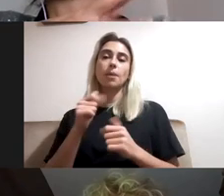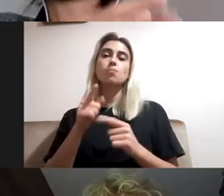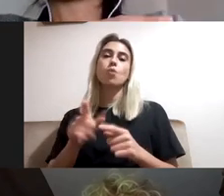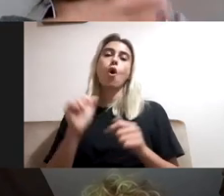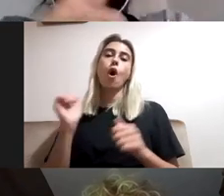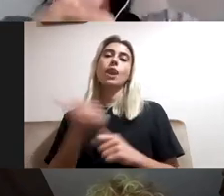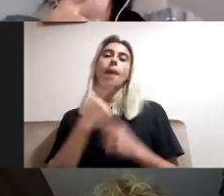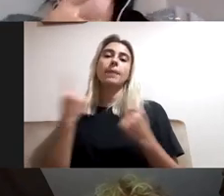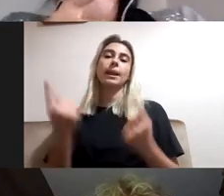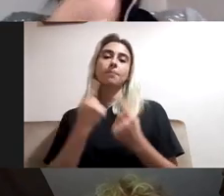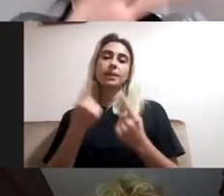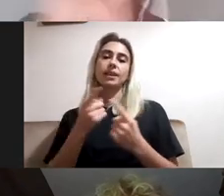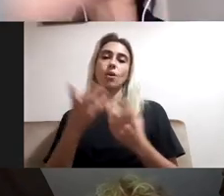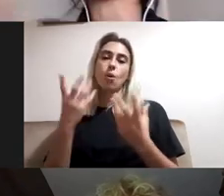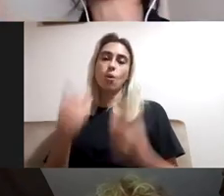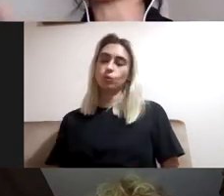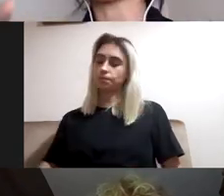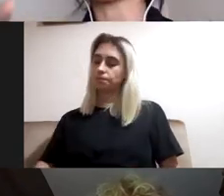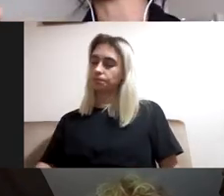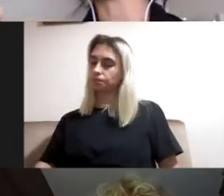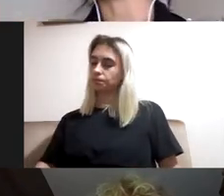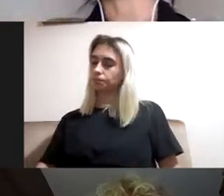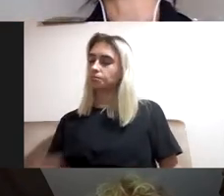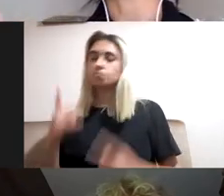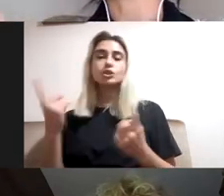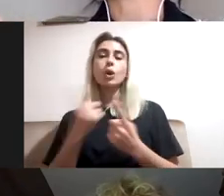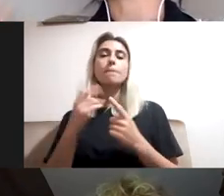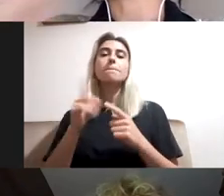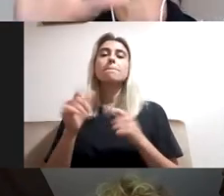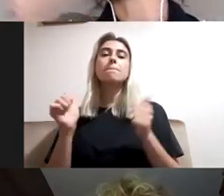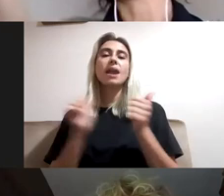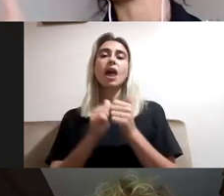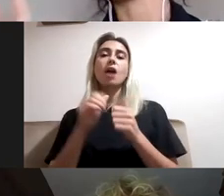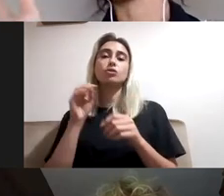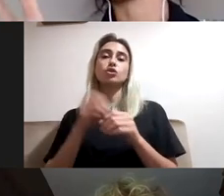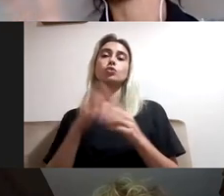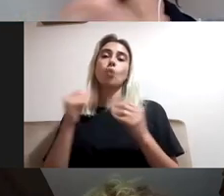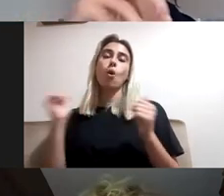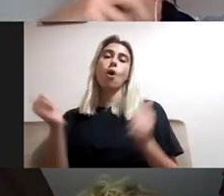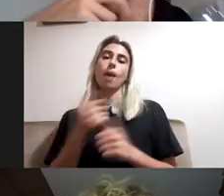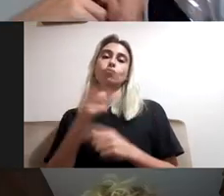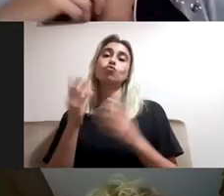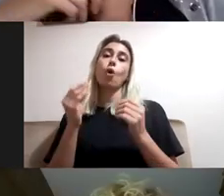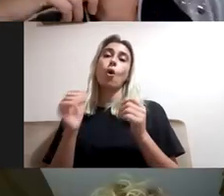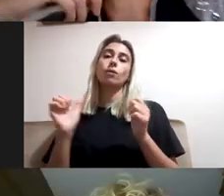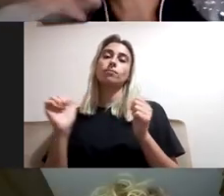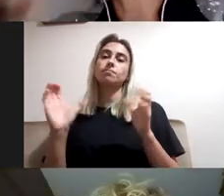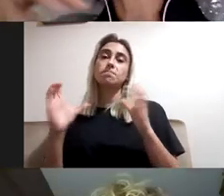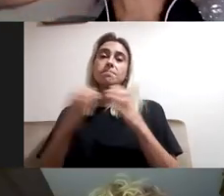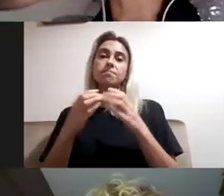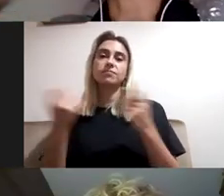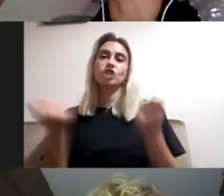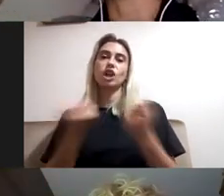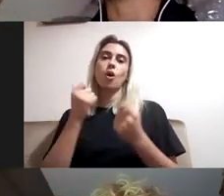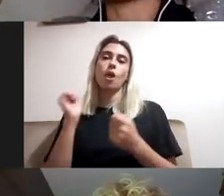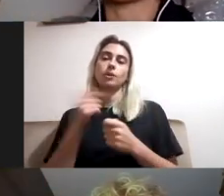bir şey haline geliyor. Birçok partner zaten bir sürü projede en önemli şey. Çoklu partnerle çalışıyor olmanız. Zaten